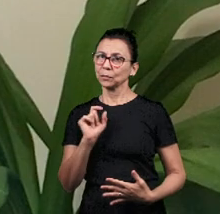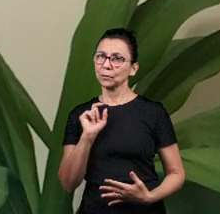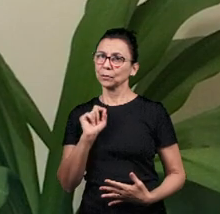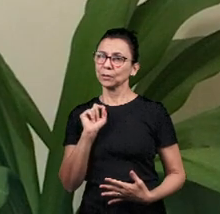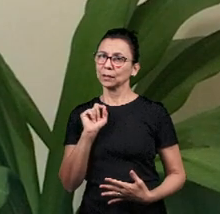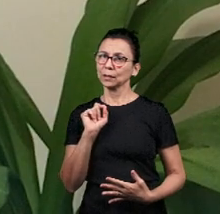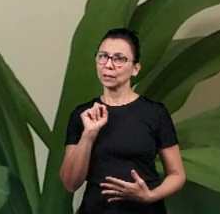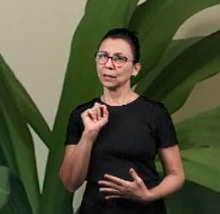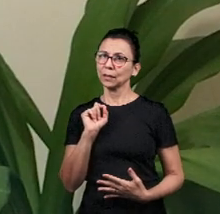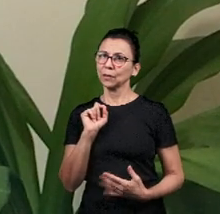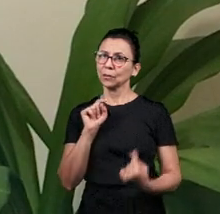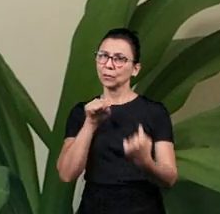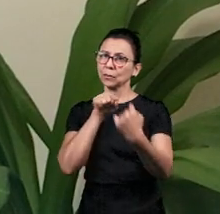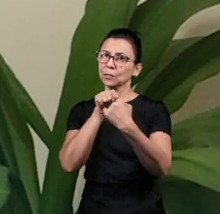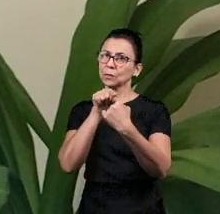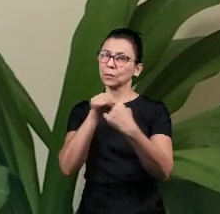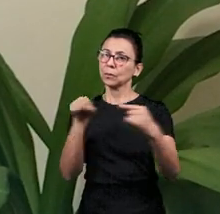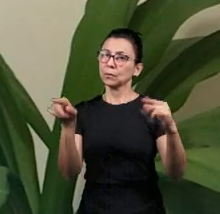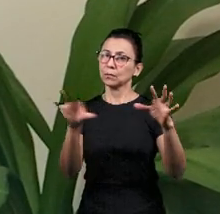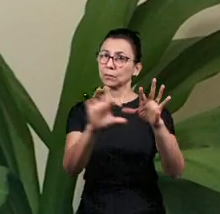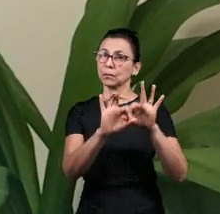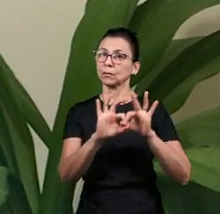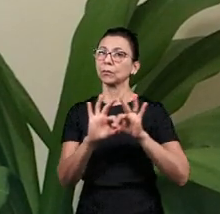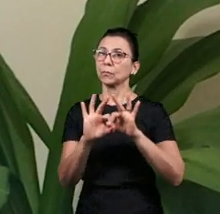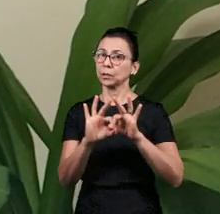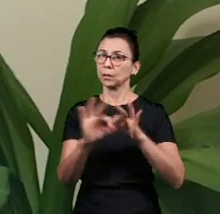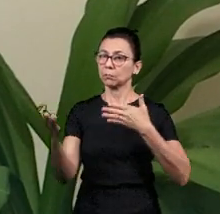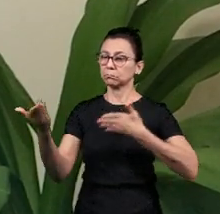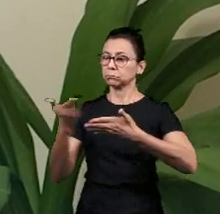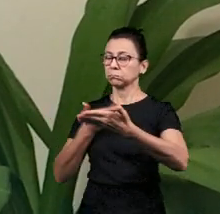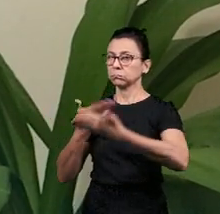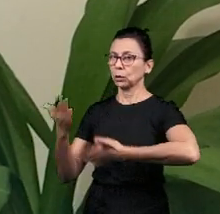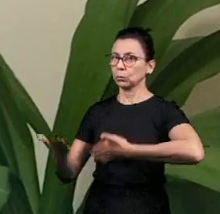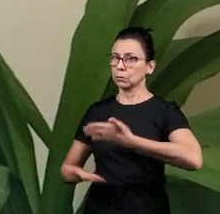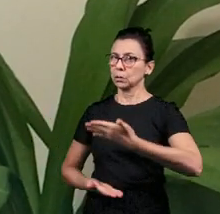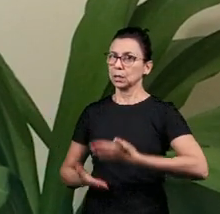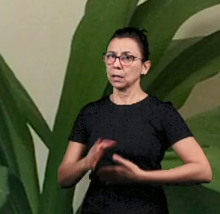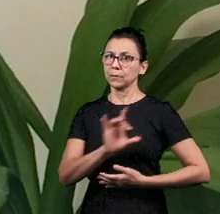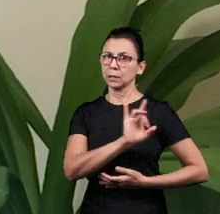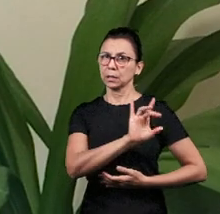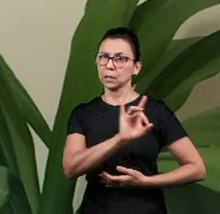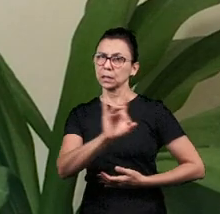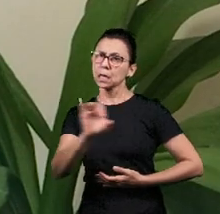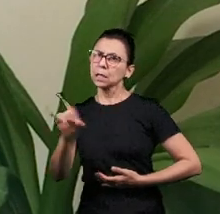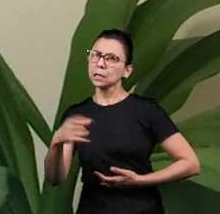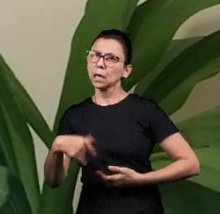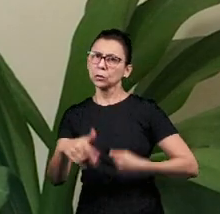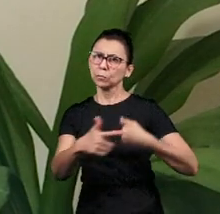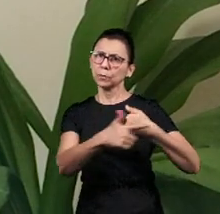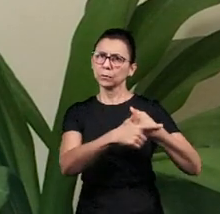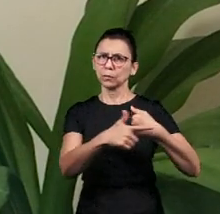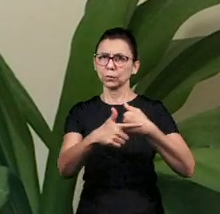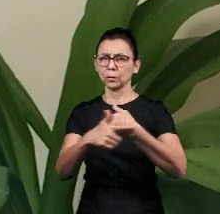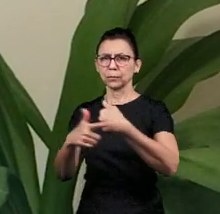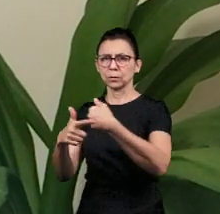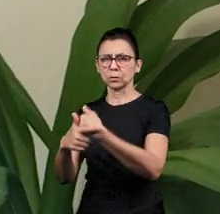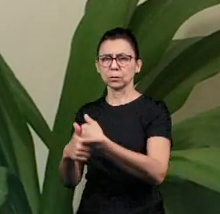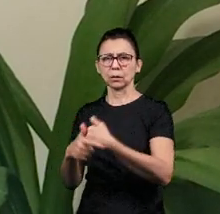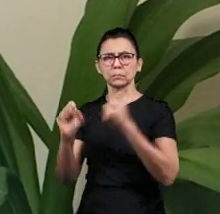qui était la communion entre les frères et sœurs, parce que chacun avait le psaume, la révélation